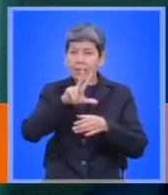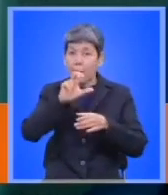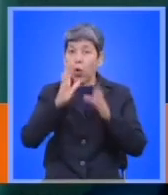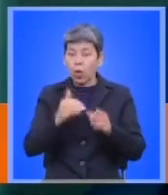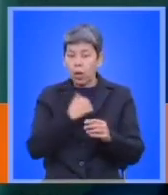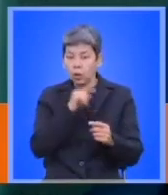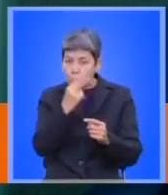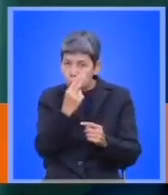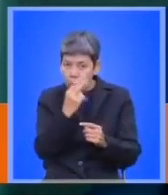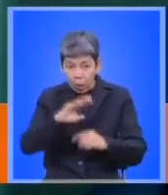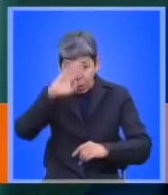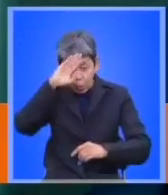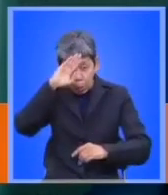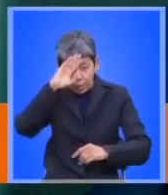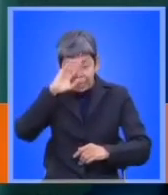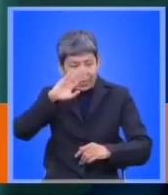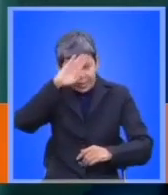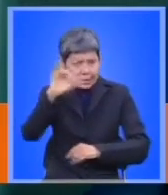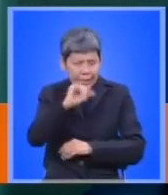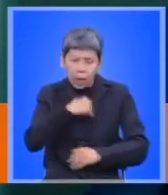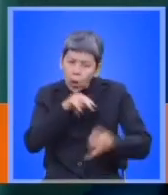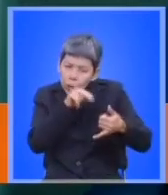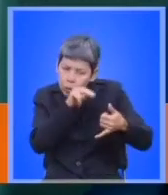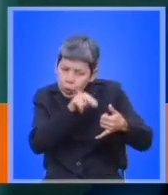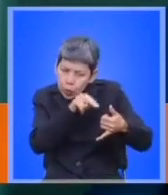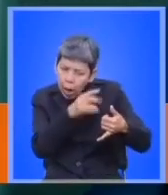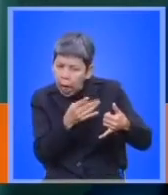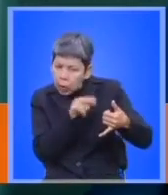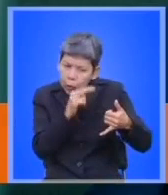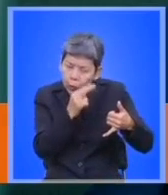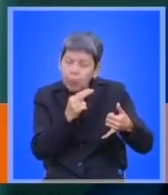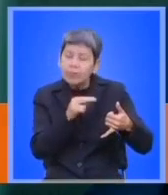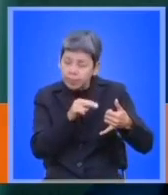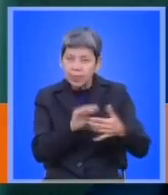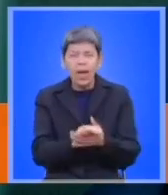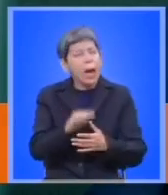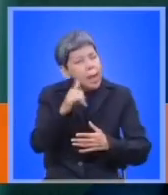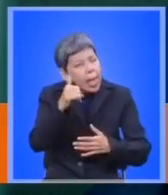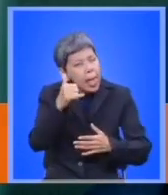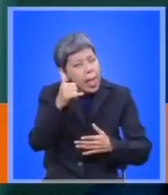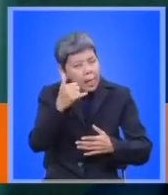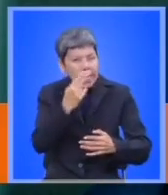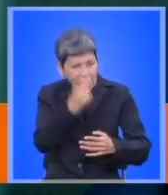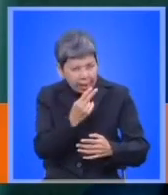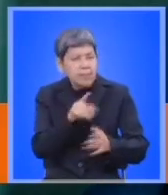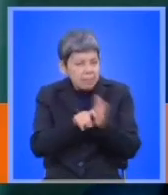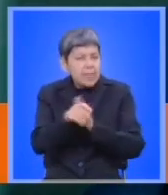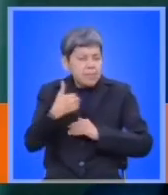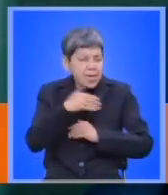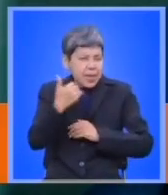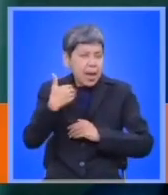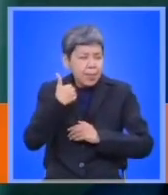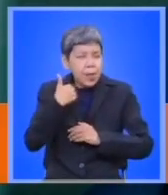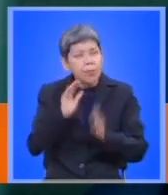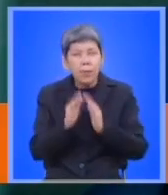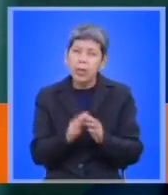ราดูแต่ก็ไม่ใช่เป็นผู้ป่วยที่เป็นโรคนะครับแต่เราก็มาดูแลใกล้ชิดให้เกิดความมั่นใจก็มีโอกาสที่จะตรวจพบได้ประมาณไ